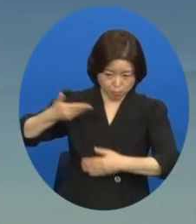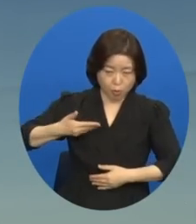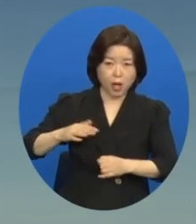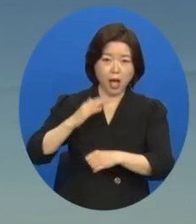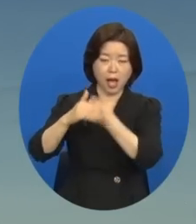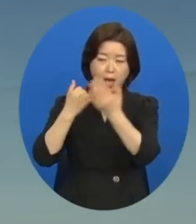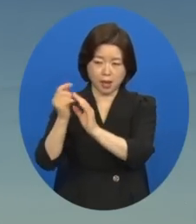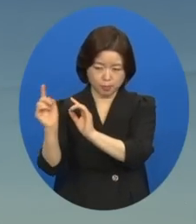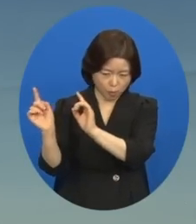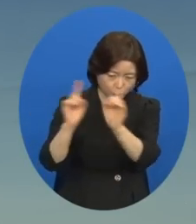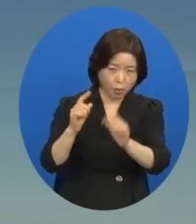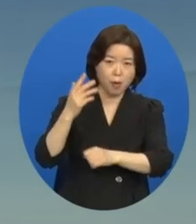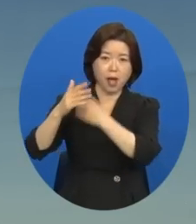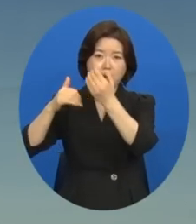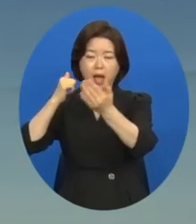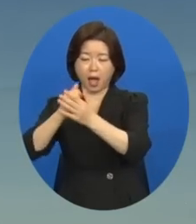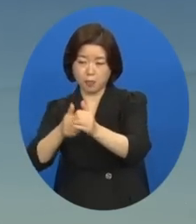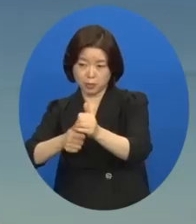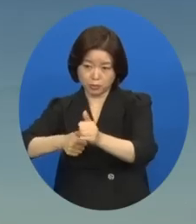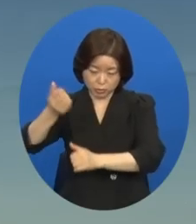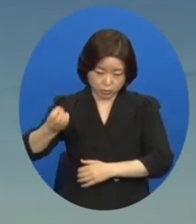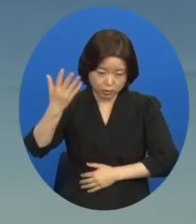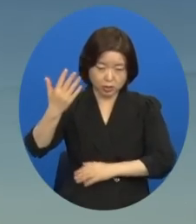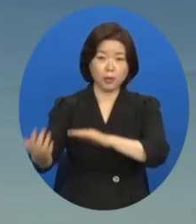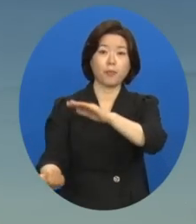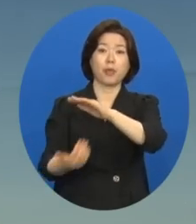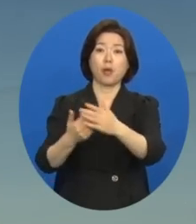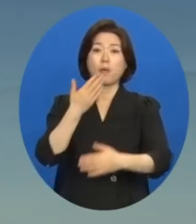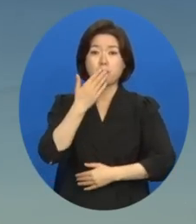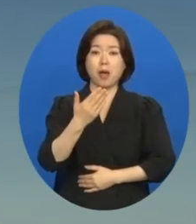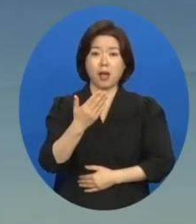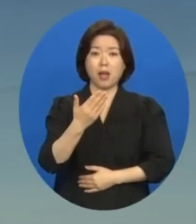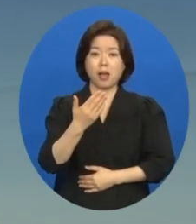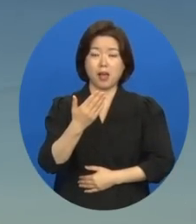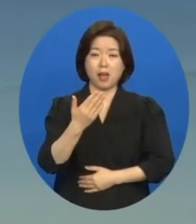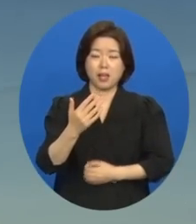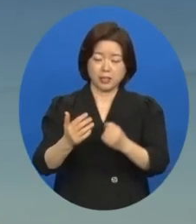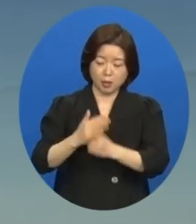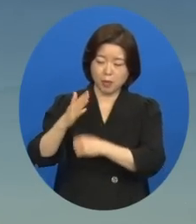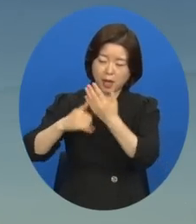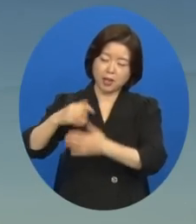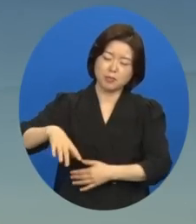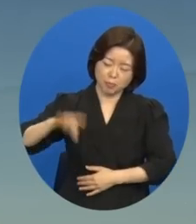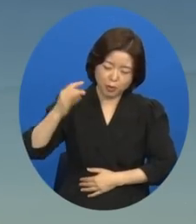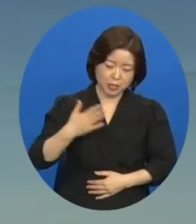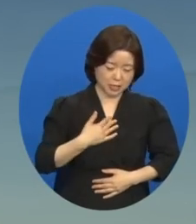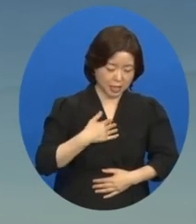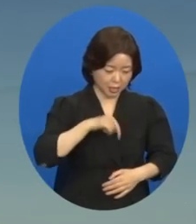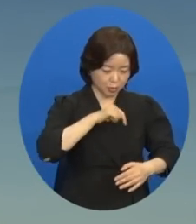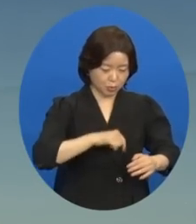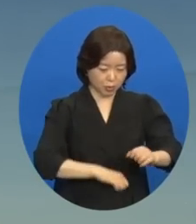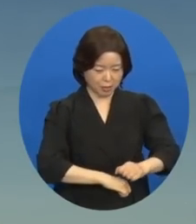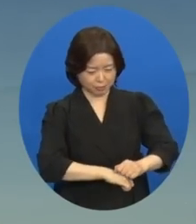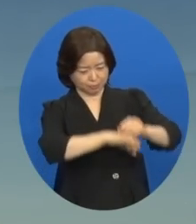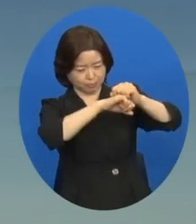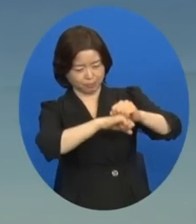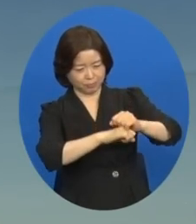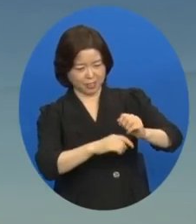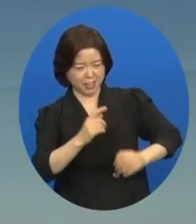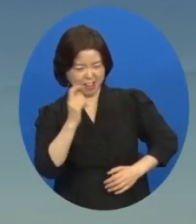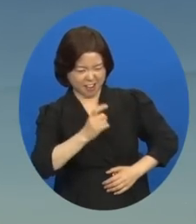하나님의 회복, 하나님의 승리가 이루어질 수 있으니, 하나님께서 먼저 우리 안에 들어와 있는 그 견고한